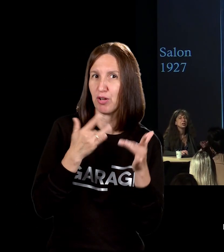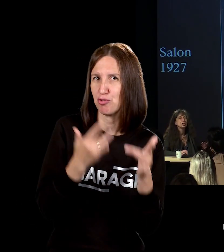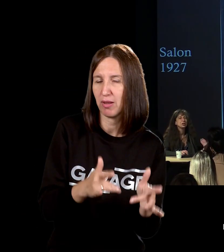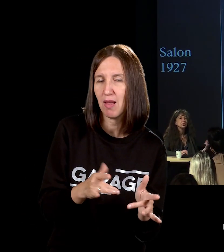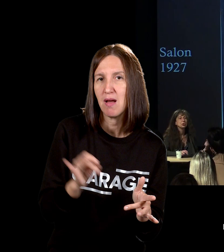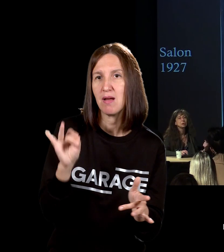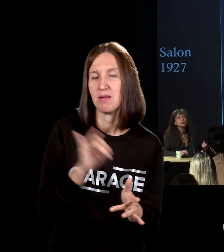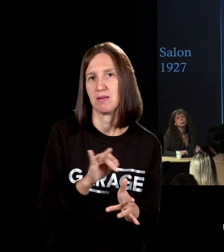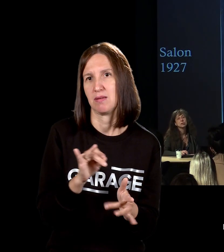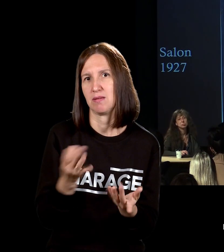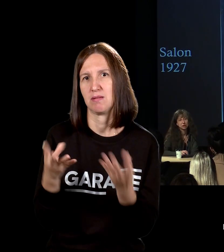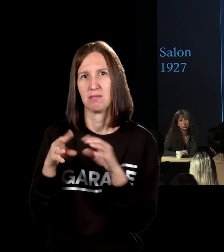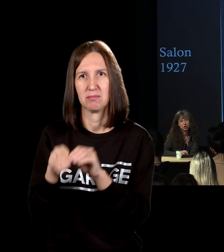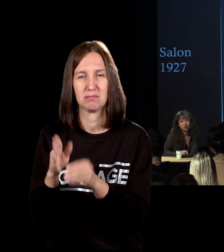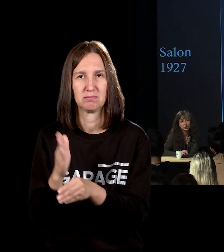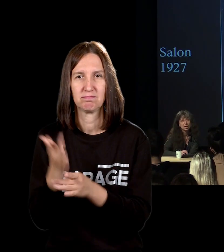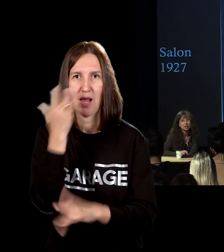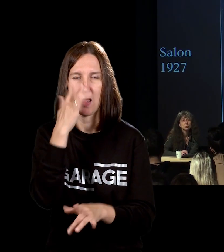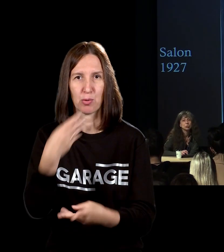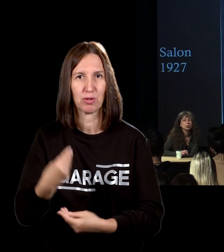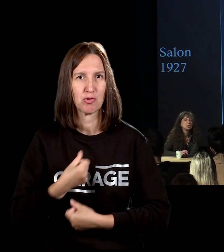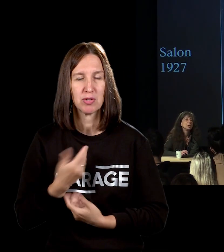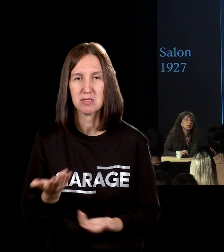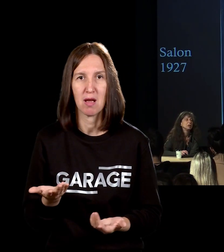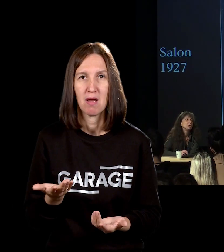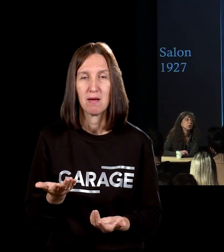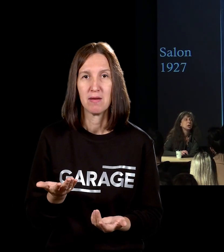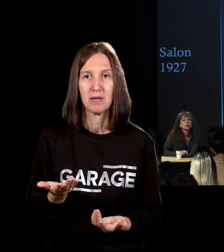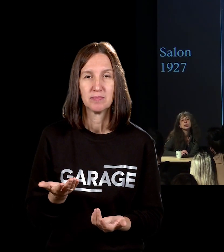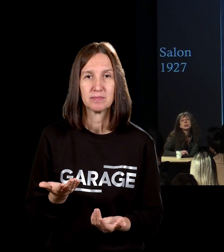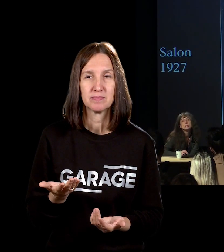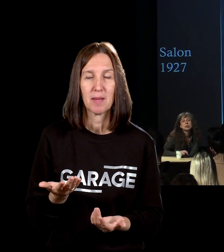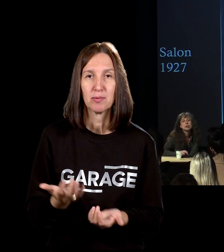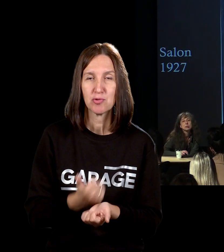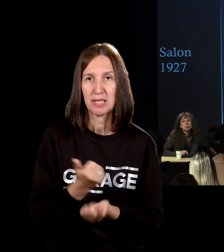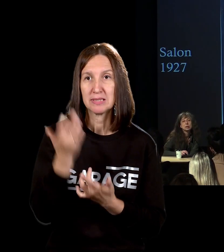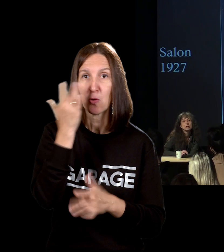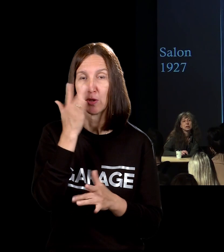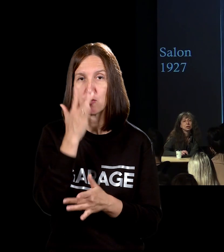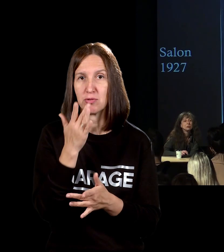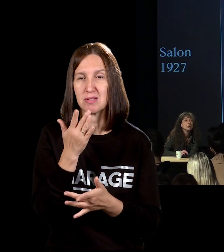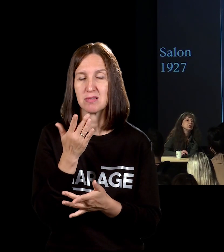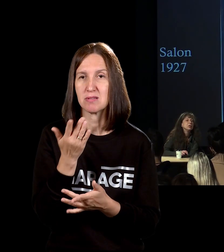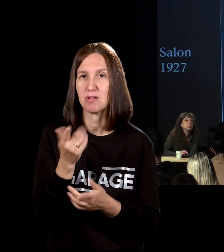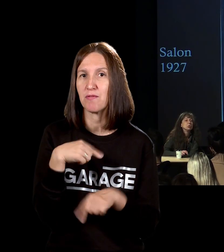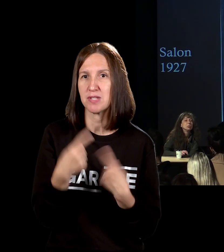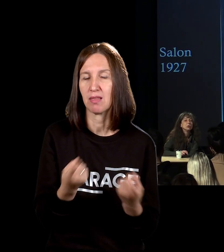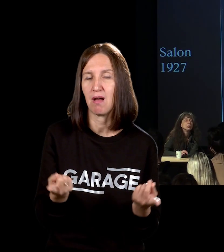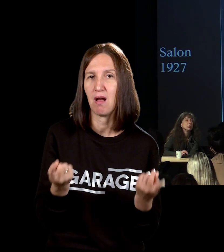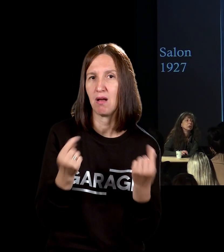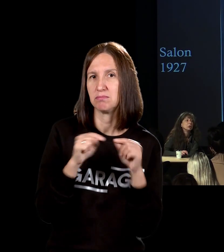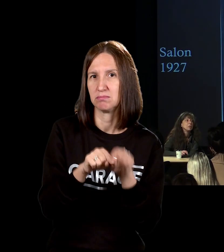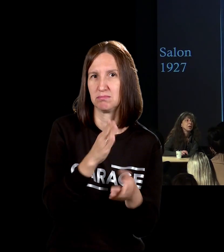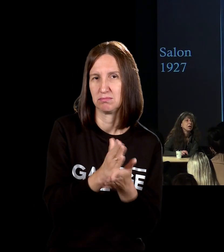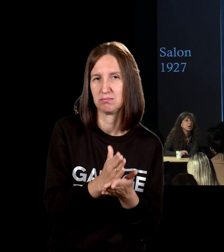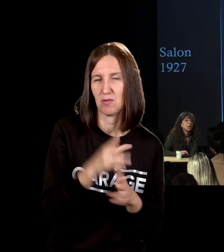что эротичности не существует без отвращения. Да, может быть, что-то какие-то столь же гротескные репрезентации женского тела, до этого, может быть,